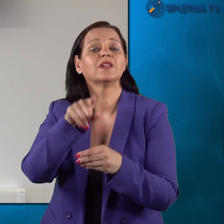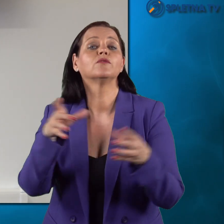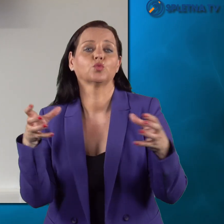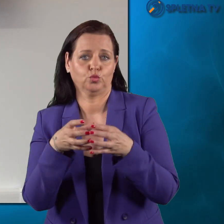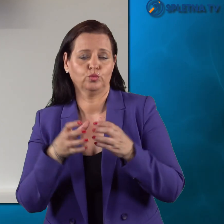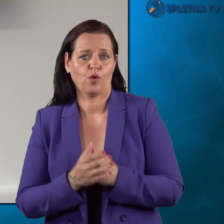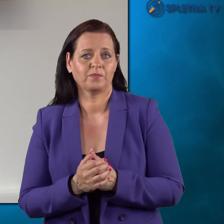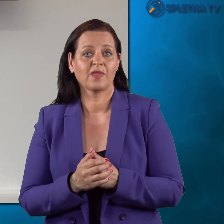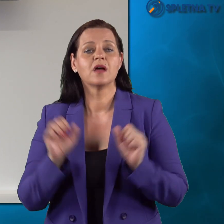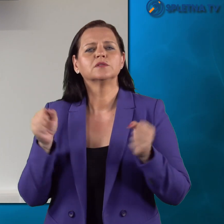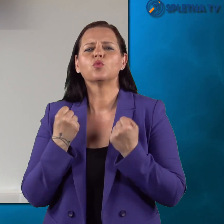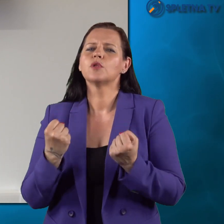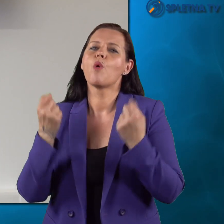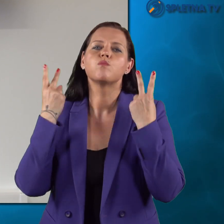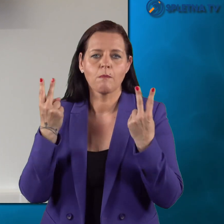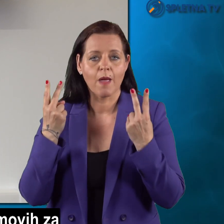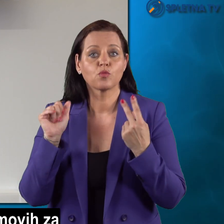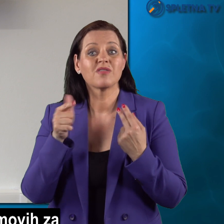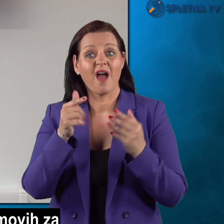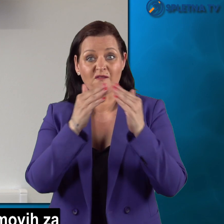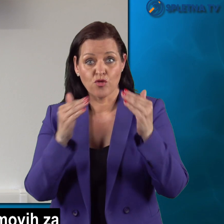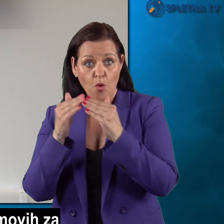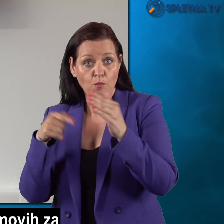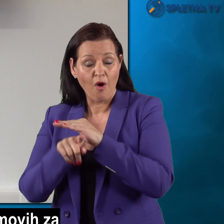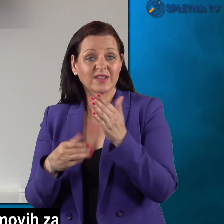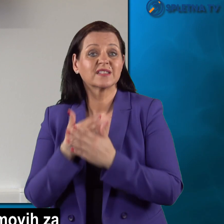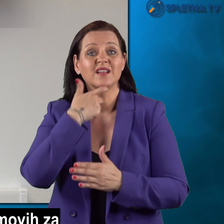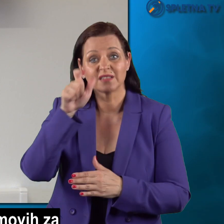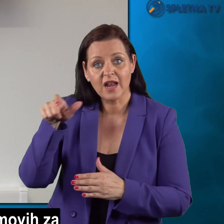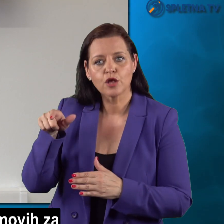Zato je ključnega pomena, da tudi v domovih za starejše